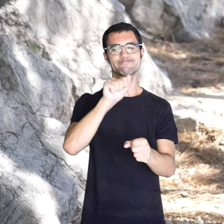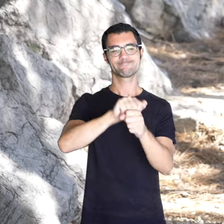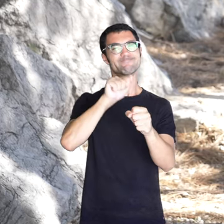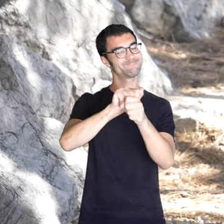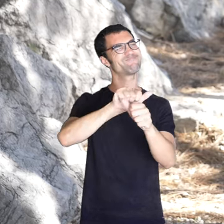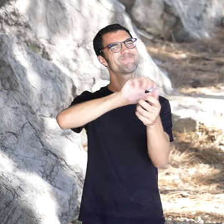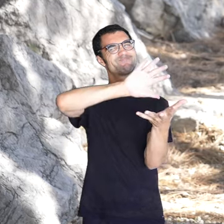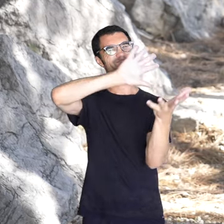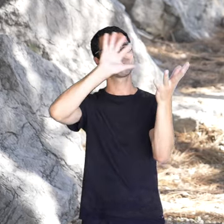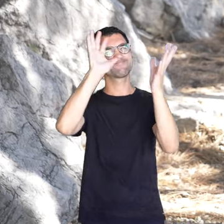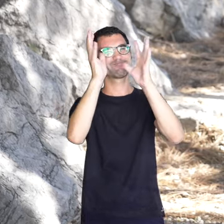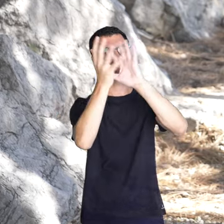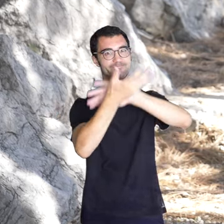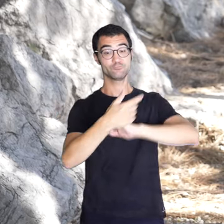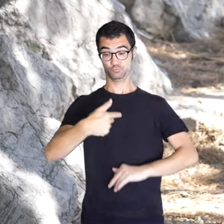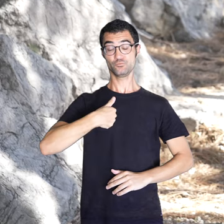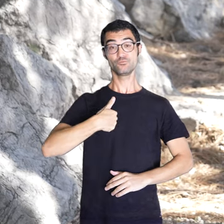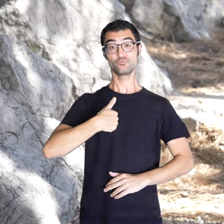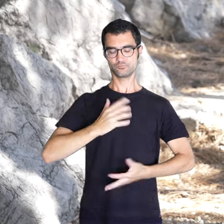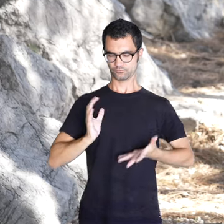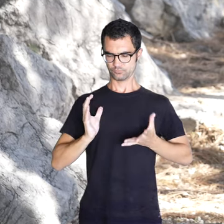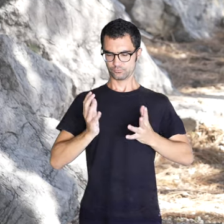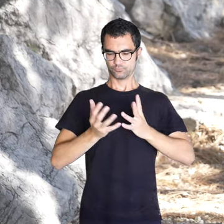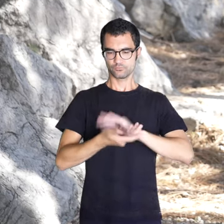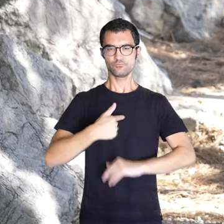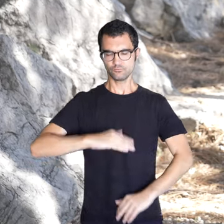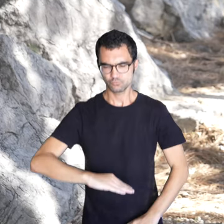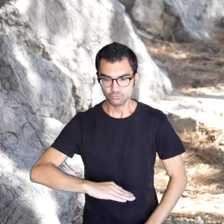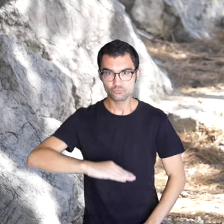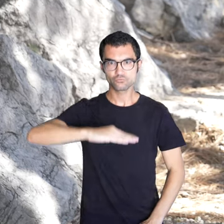que, diguem que he canviat jo de dins, l'experiència,